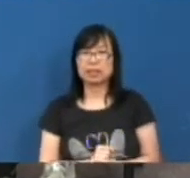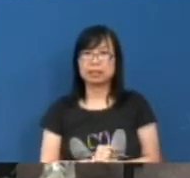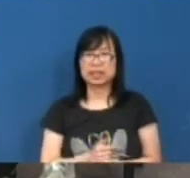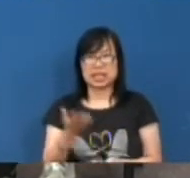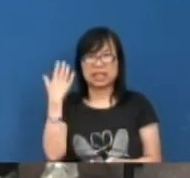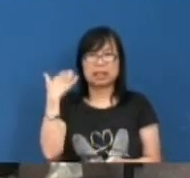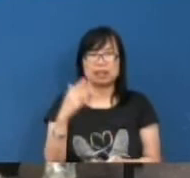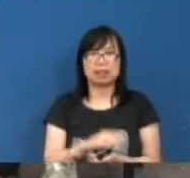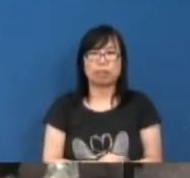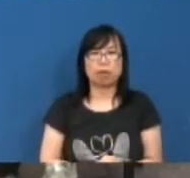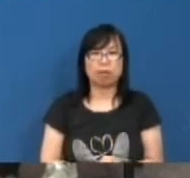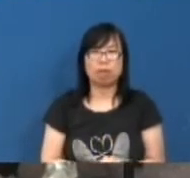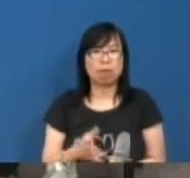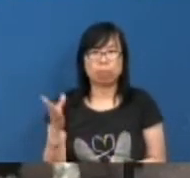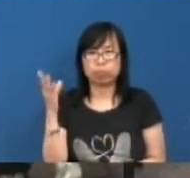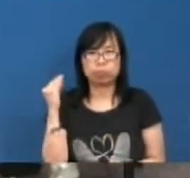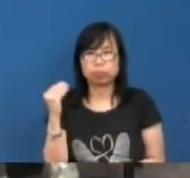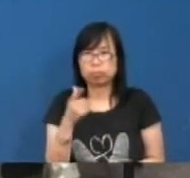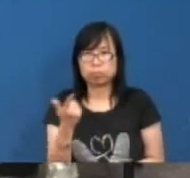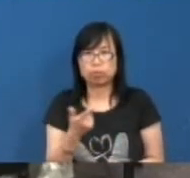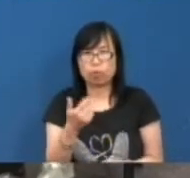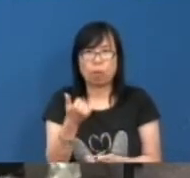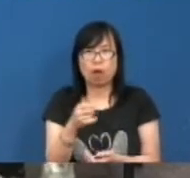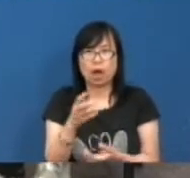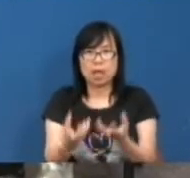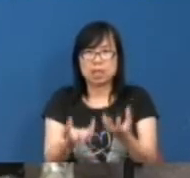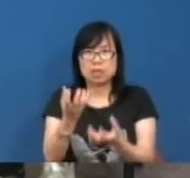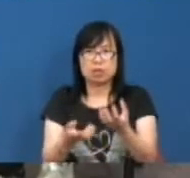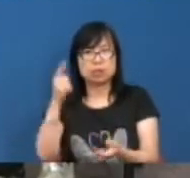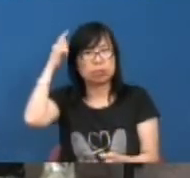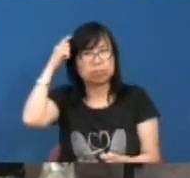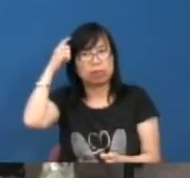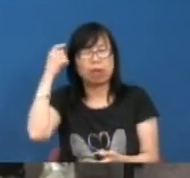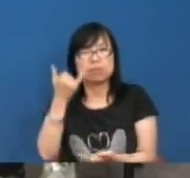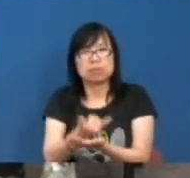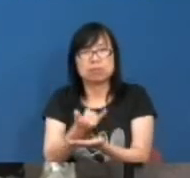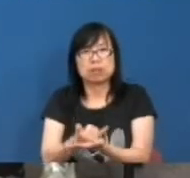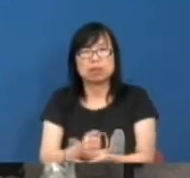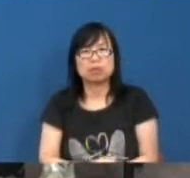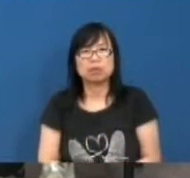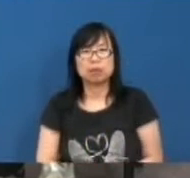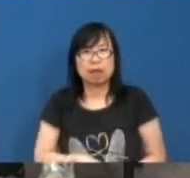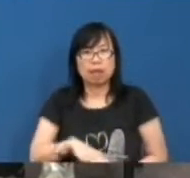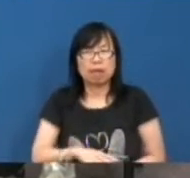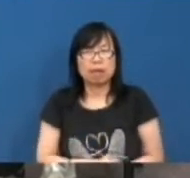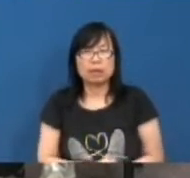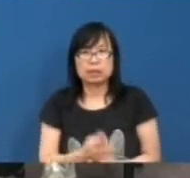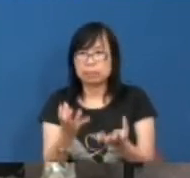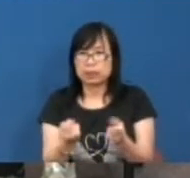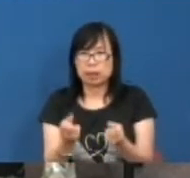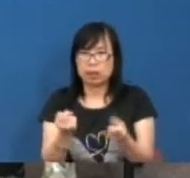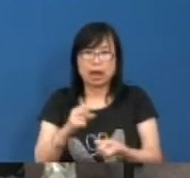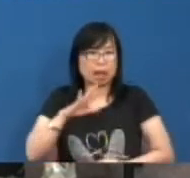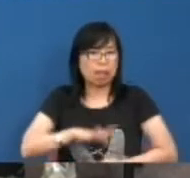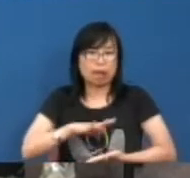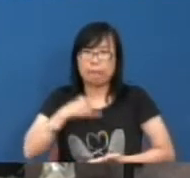幾流行啊嚇，即係好多都係燒炭啊，即係覺得受唔起呢種壓力。咁我覺得所以呢樣嘢